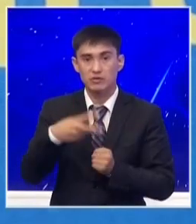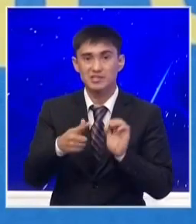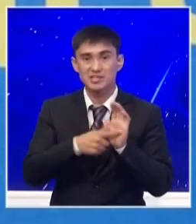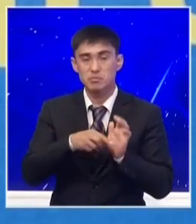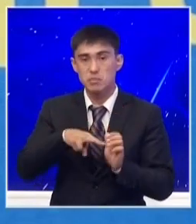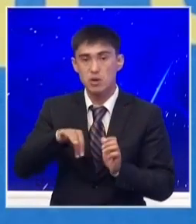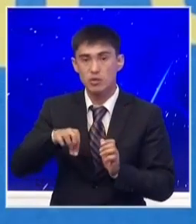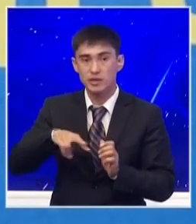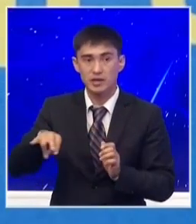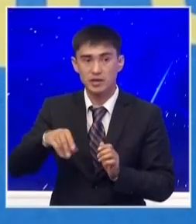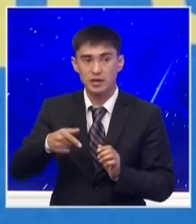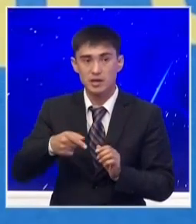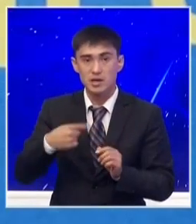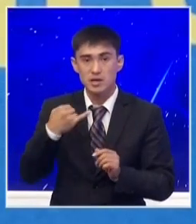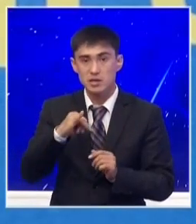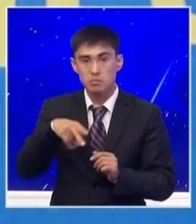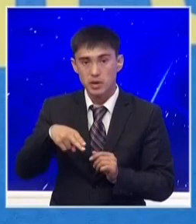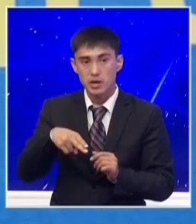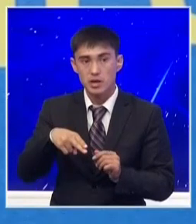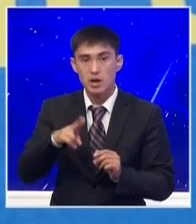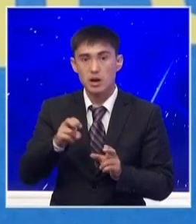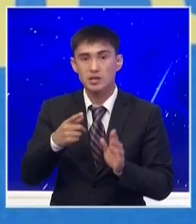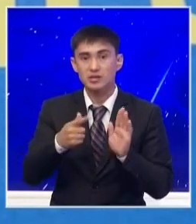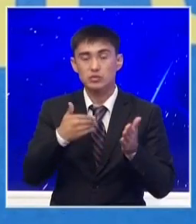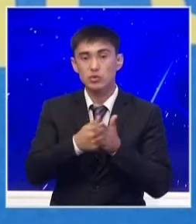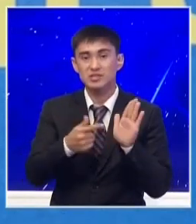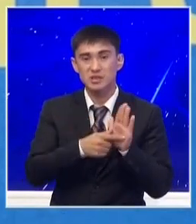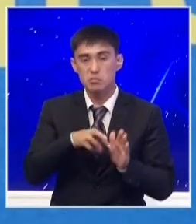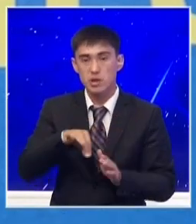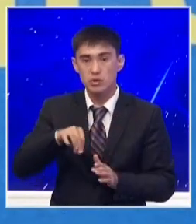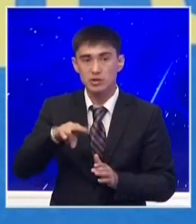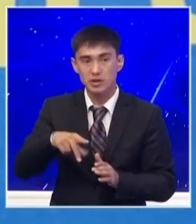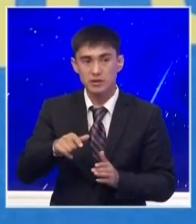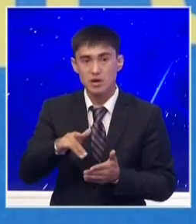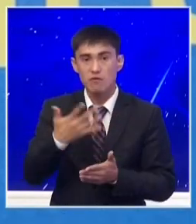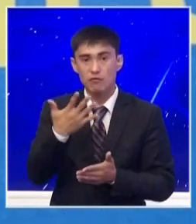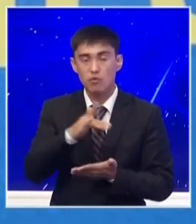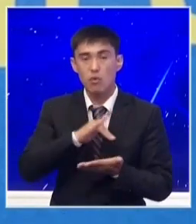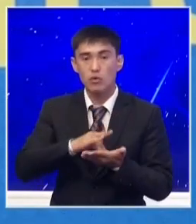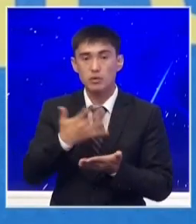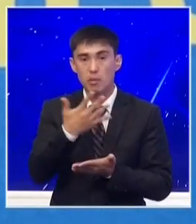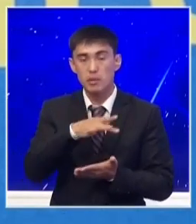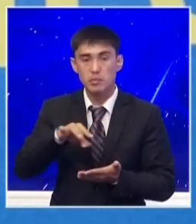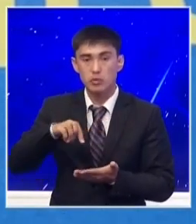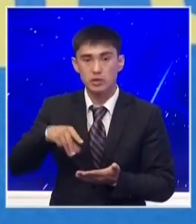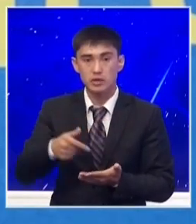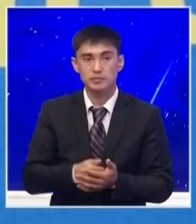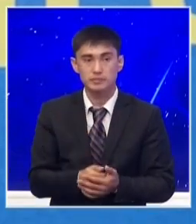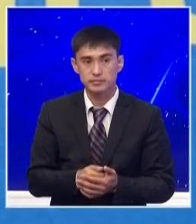тенге. Если как индивидуальный предприниматель, до 7 миллионов тенге. В городе по 5 миллионов тенге.